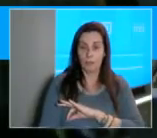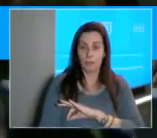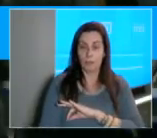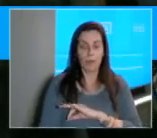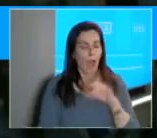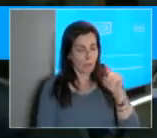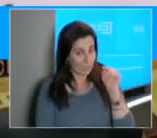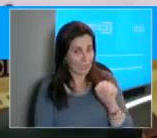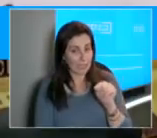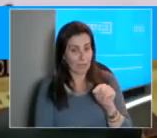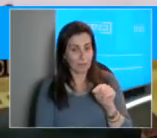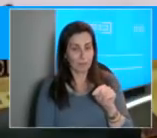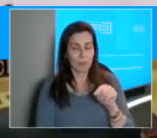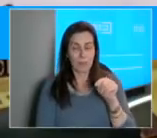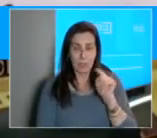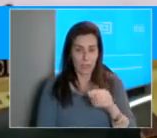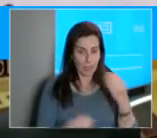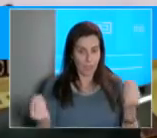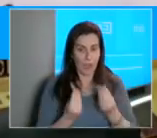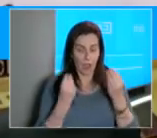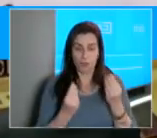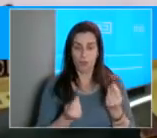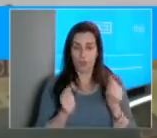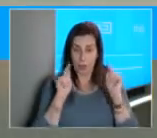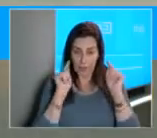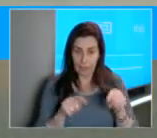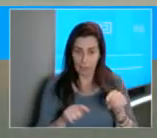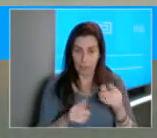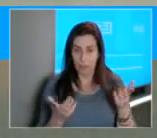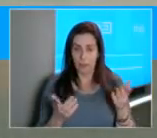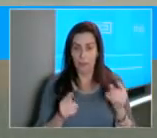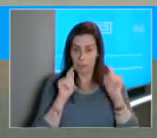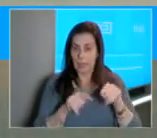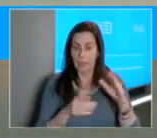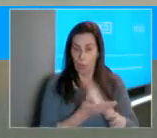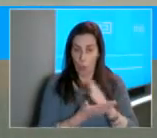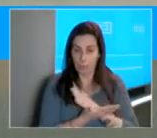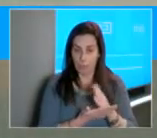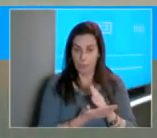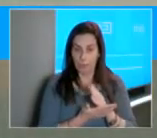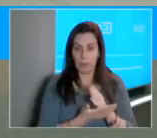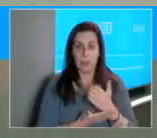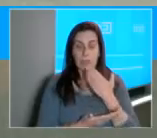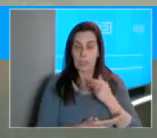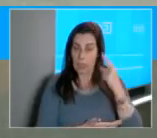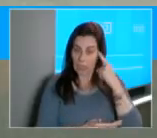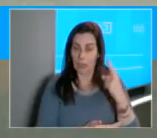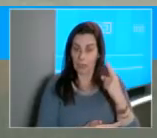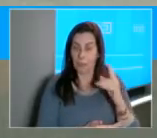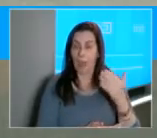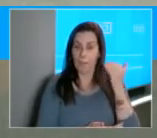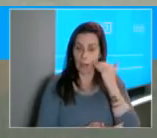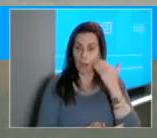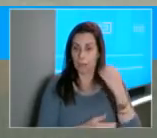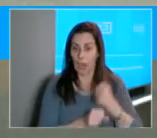לשעבר. אבל זה, אתה יודע, זה אירוע שכשמגיעים אליו, מן הסתם מגיעים מוכנים. ישראל תדע מה ארצות